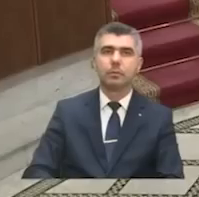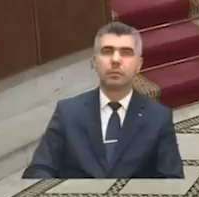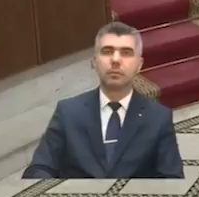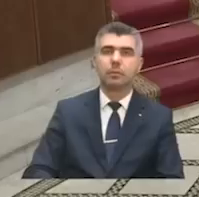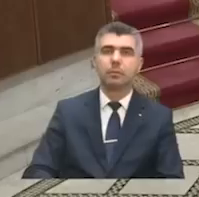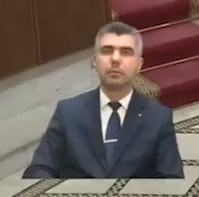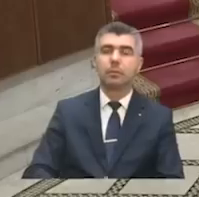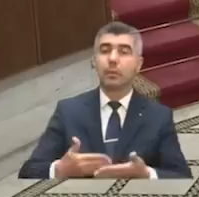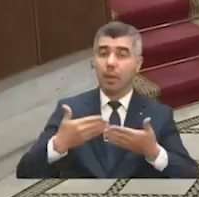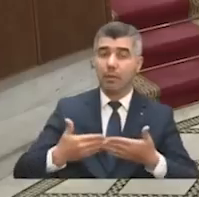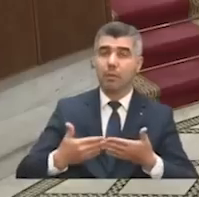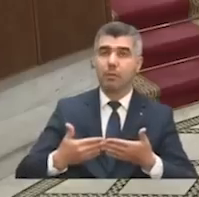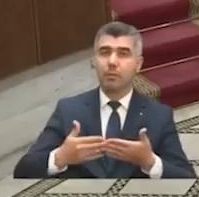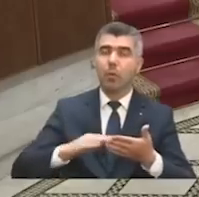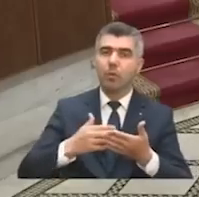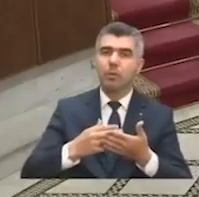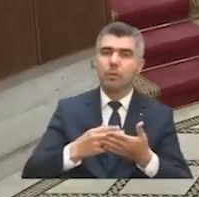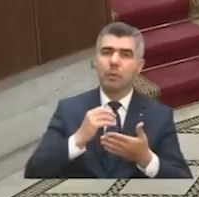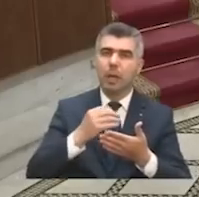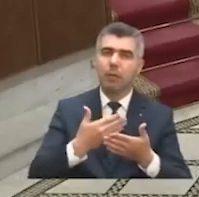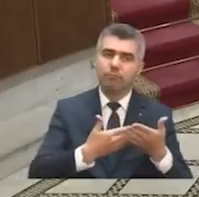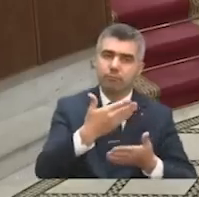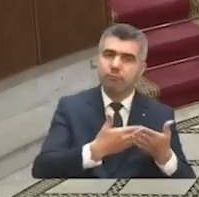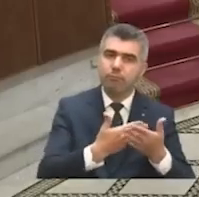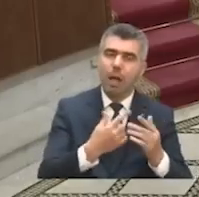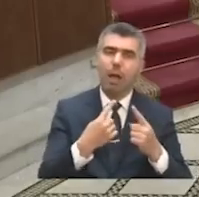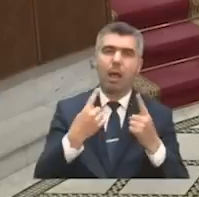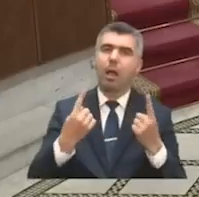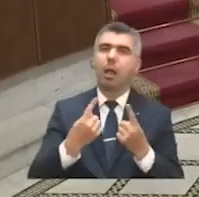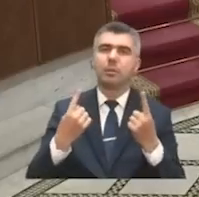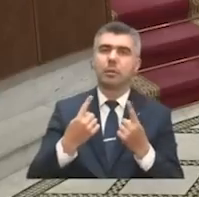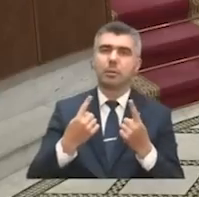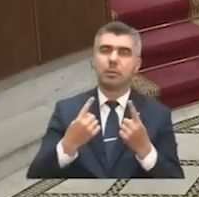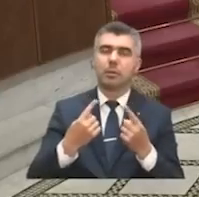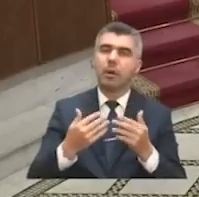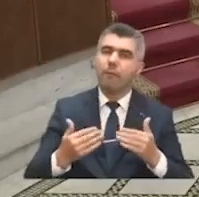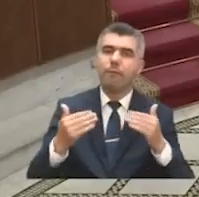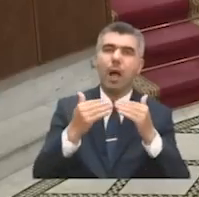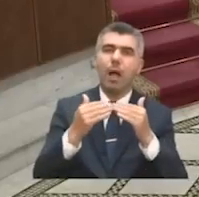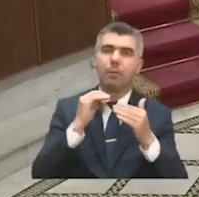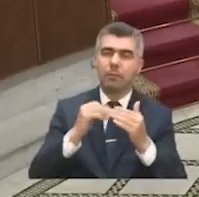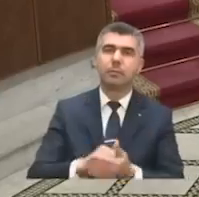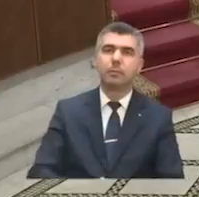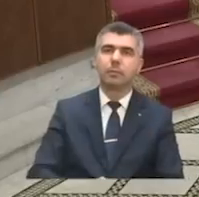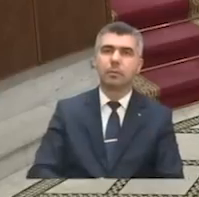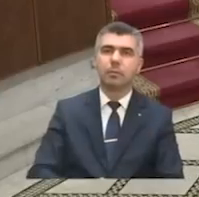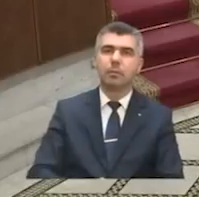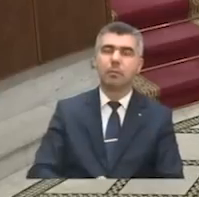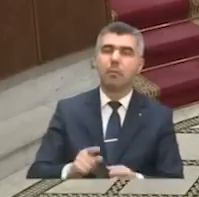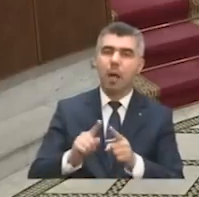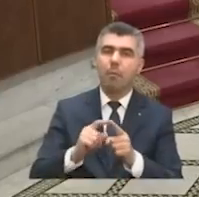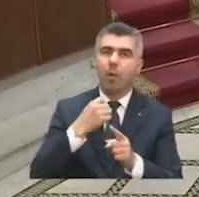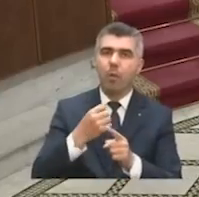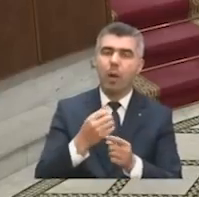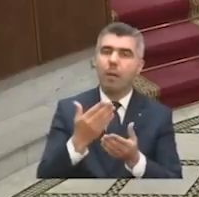وحنا رغم هذا الكلام اللي كنتكلموا داك الشيء، خاصنا التوافق في القضية الكبيرة ديالنا اللي